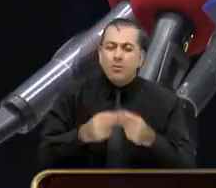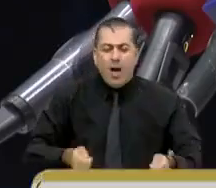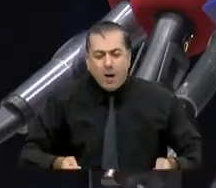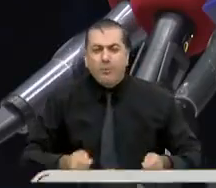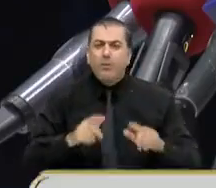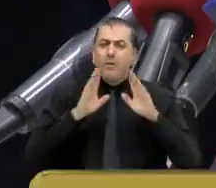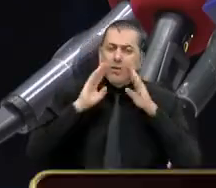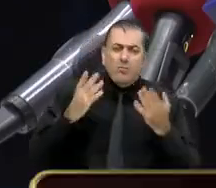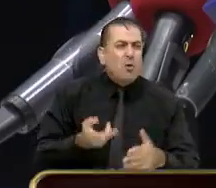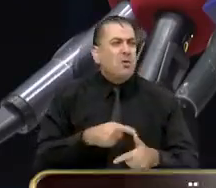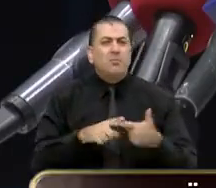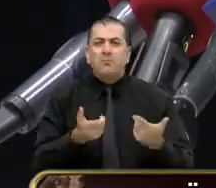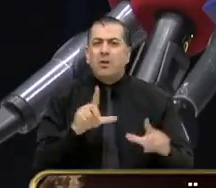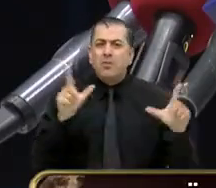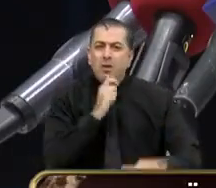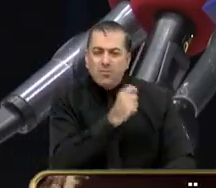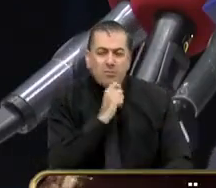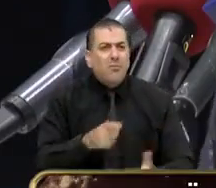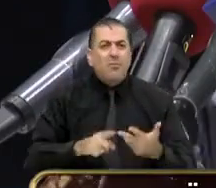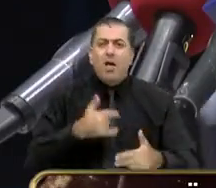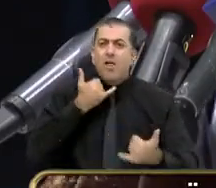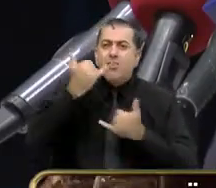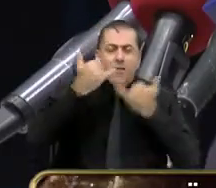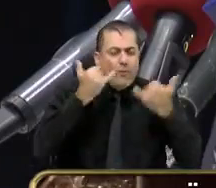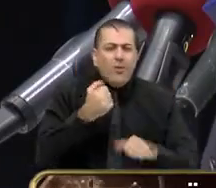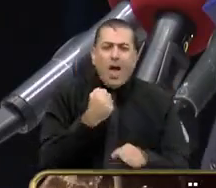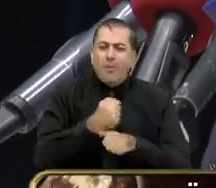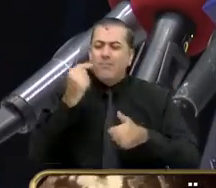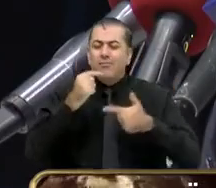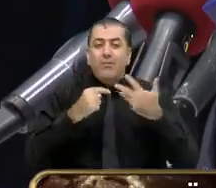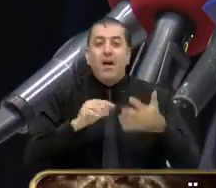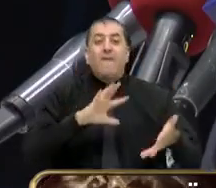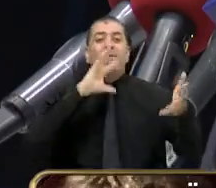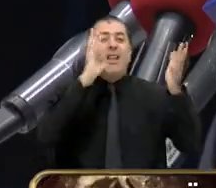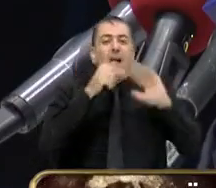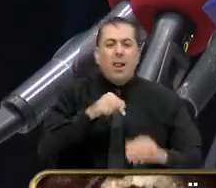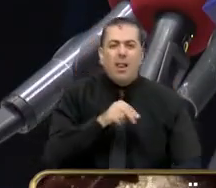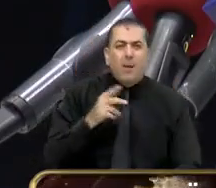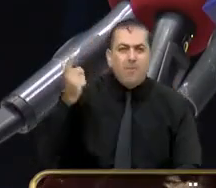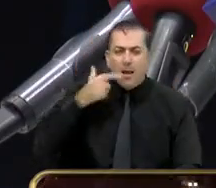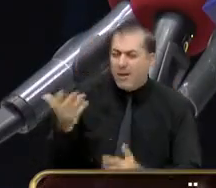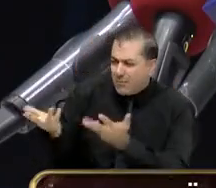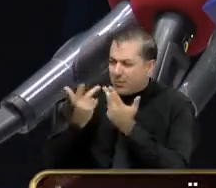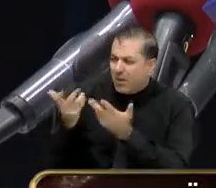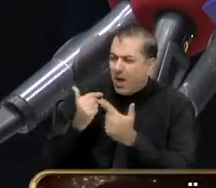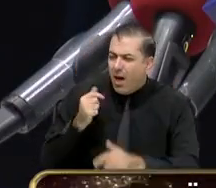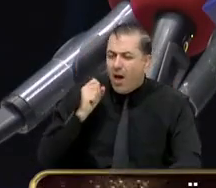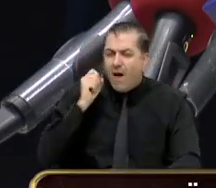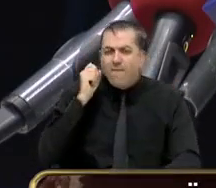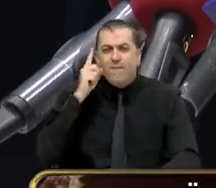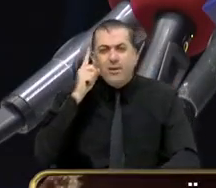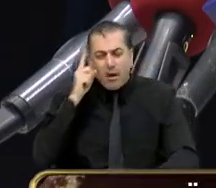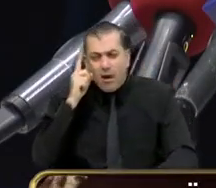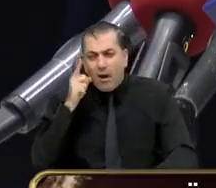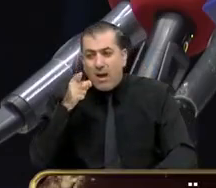وسائل التواصل وإما من خلال المكالمات الهاتفية معها، وغير الرأي العام العالمي حول أن الفلسطينيين